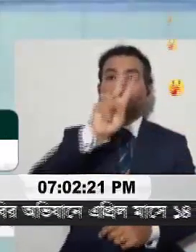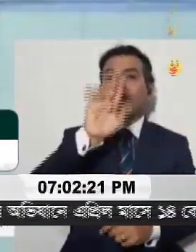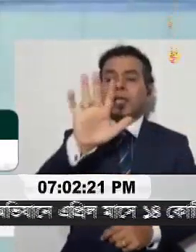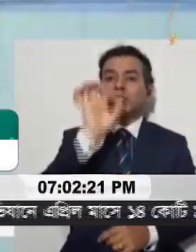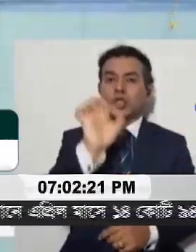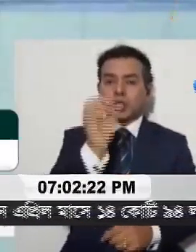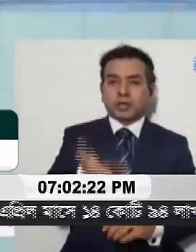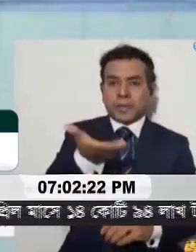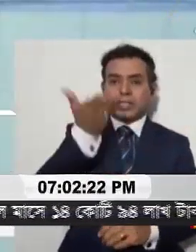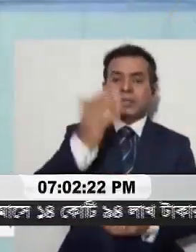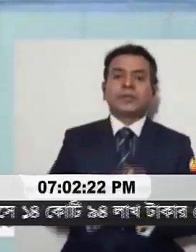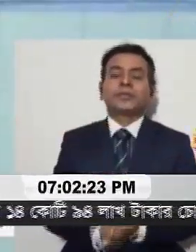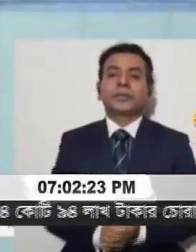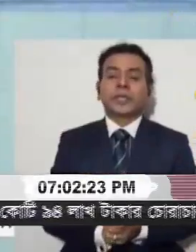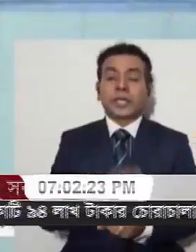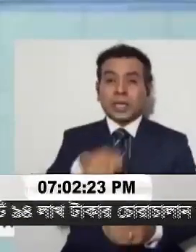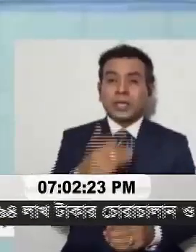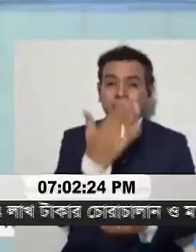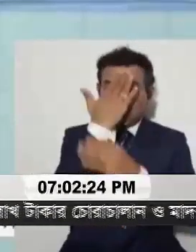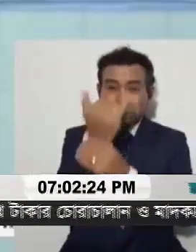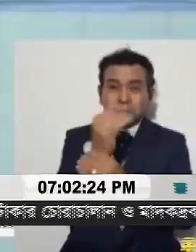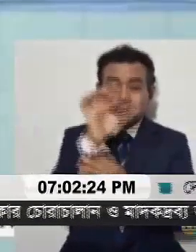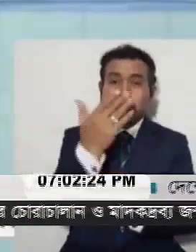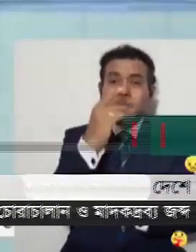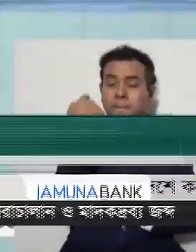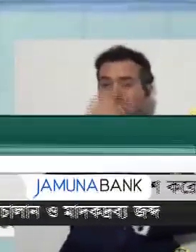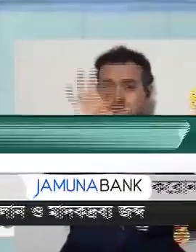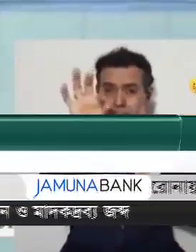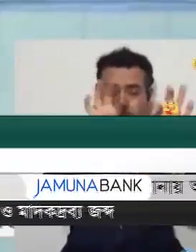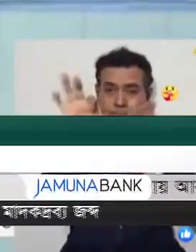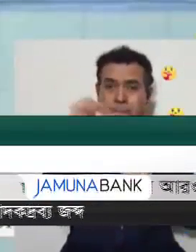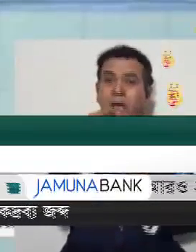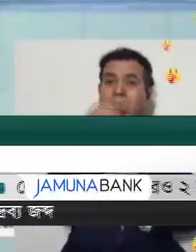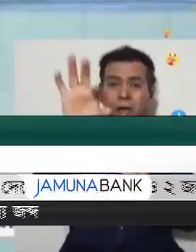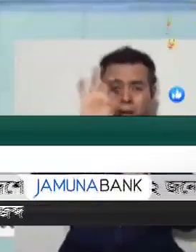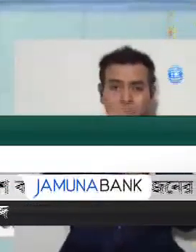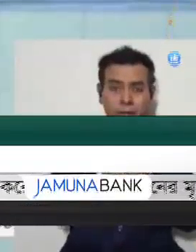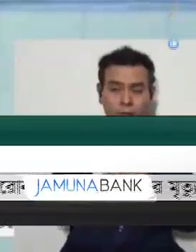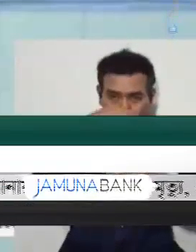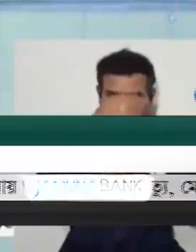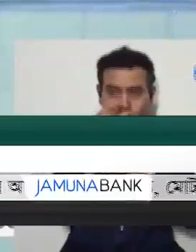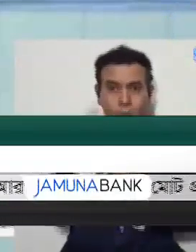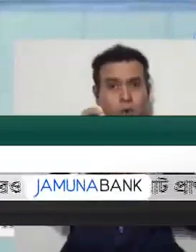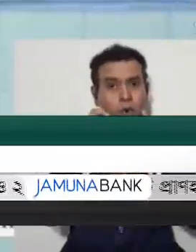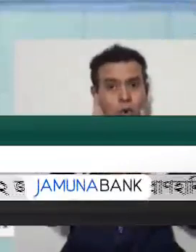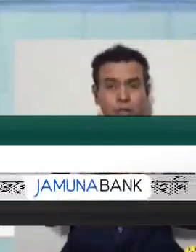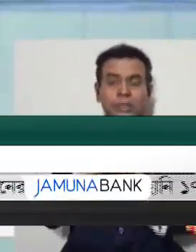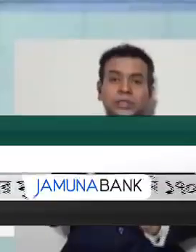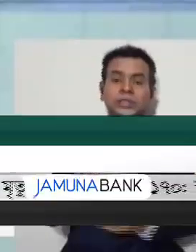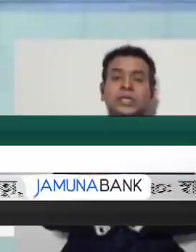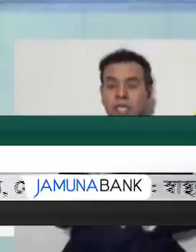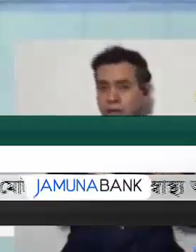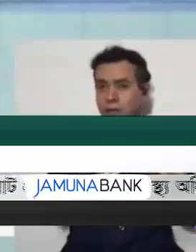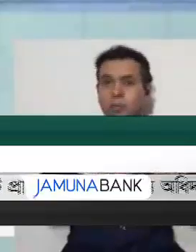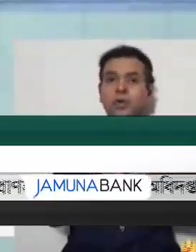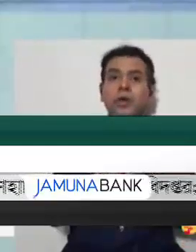নমুনা পরীক্ষা করে আমরা কোভিড শনাক্ত করেছি 571 জনকে গত 24 ঘন্টায় তাহলে এ